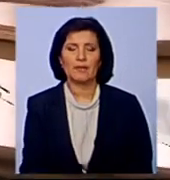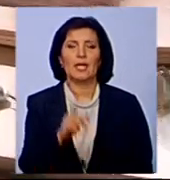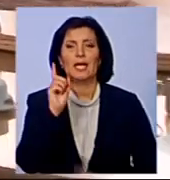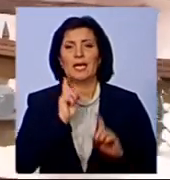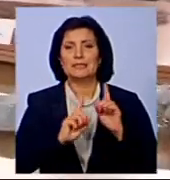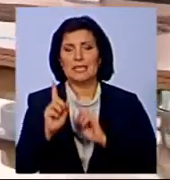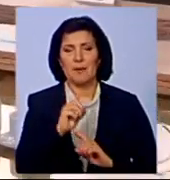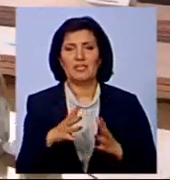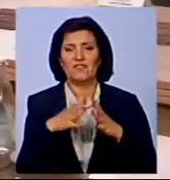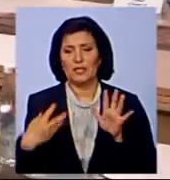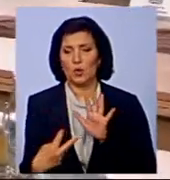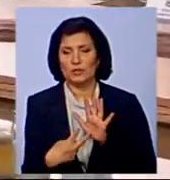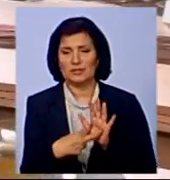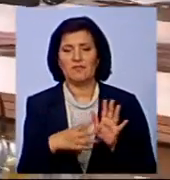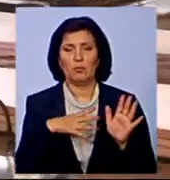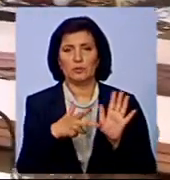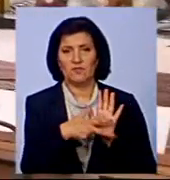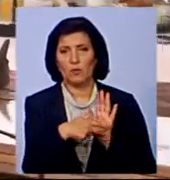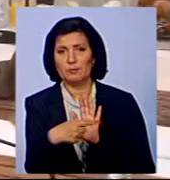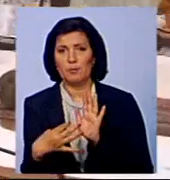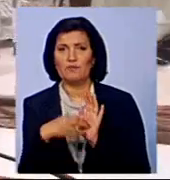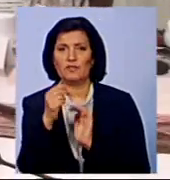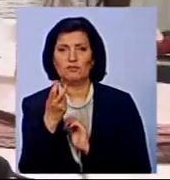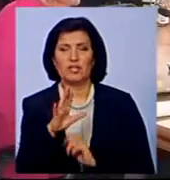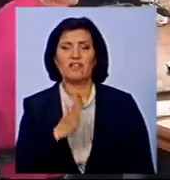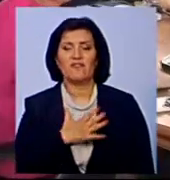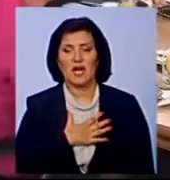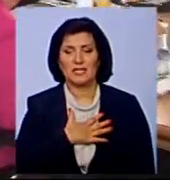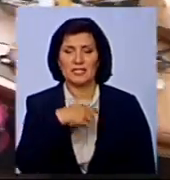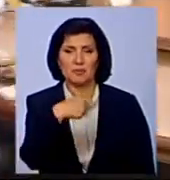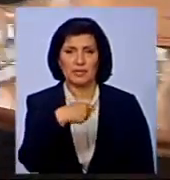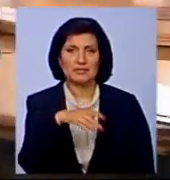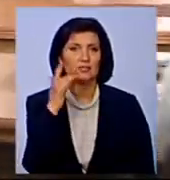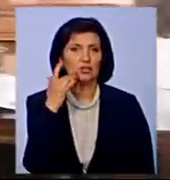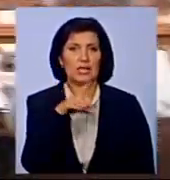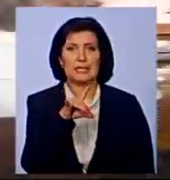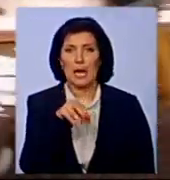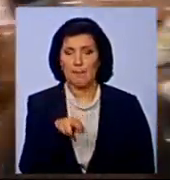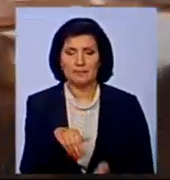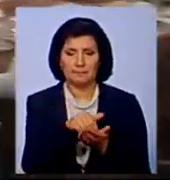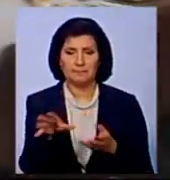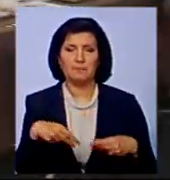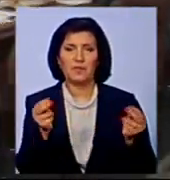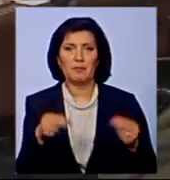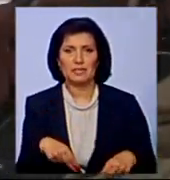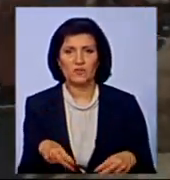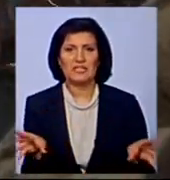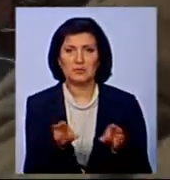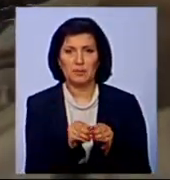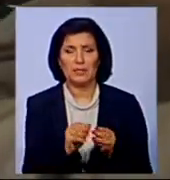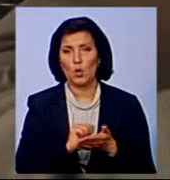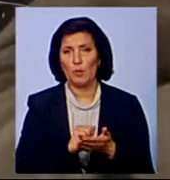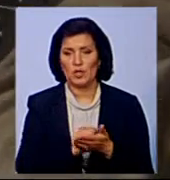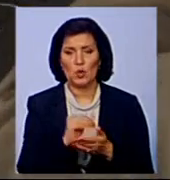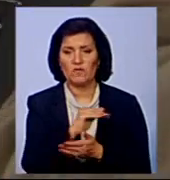Саміт Великої сімки тривав з 8 по 9 червня в Канаді. Президент США Дональд Трамп відмовився підписувати спільне